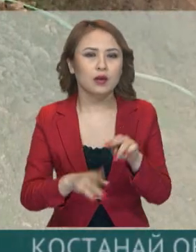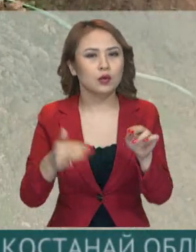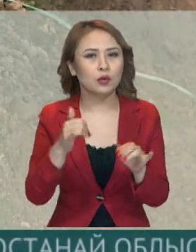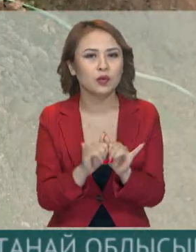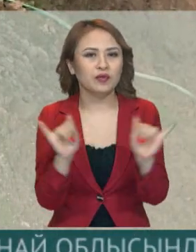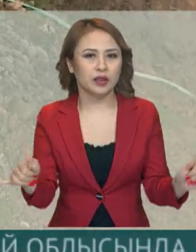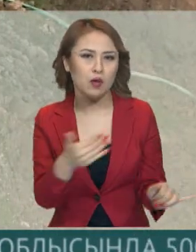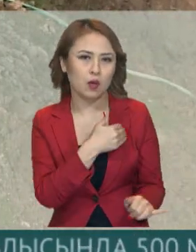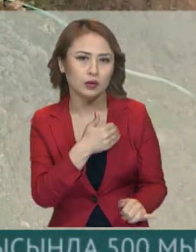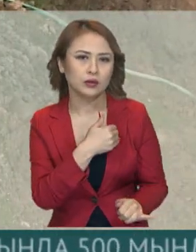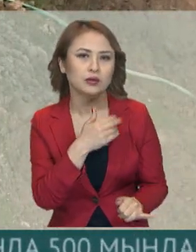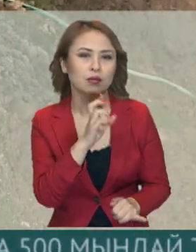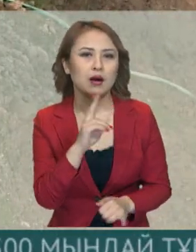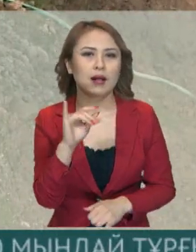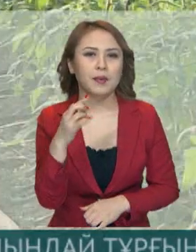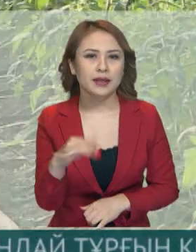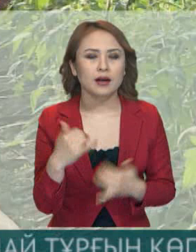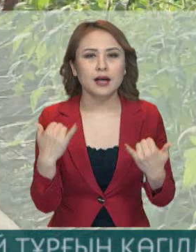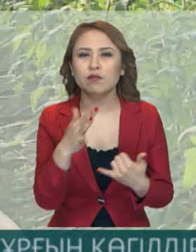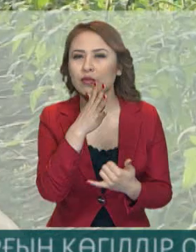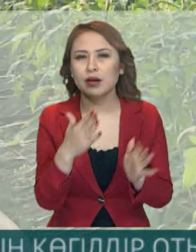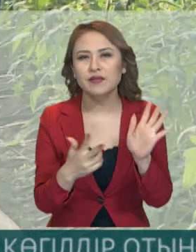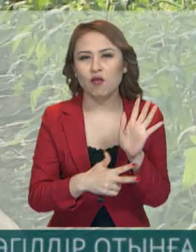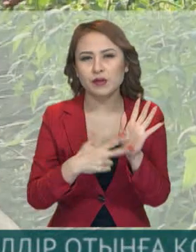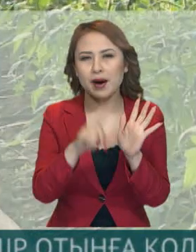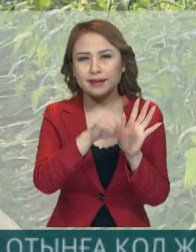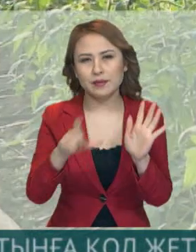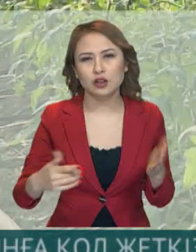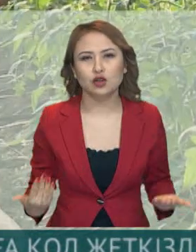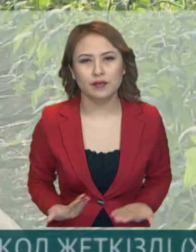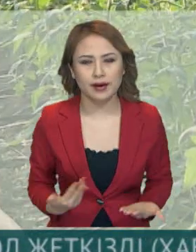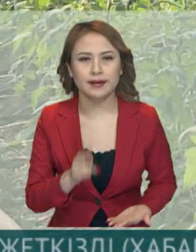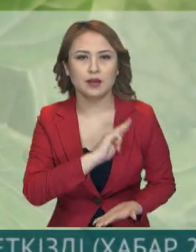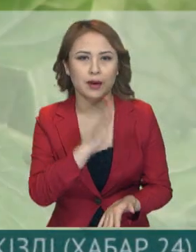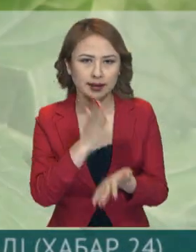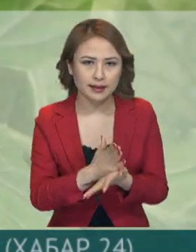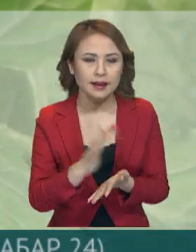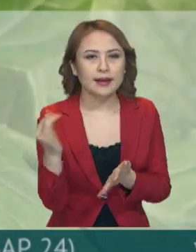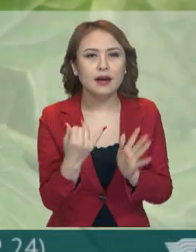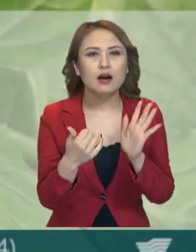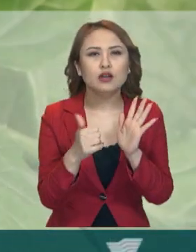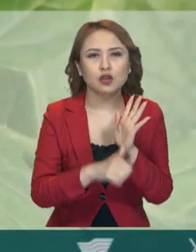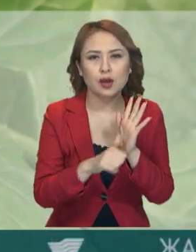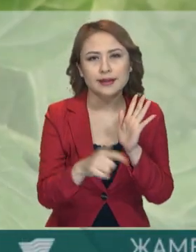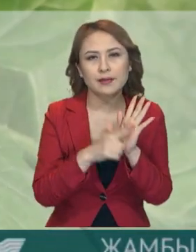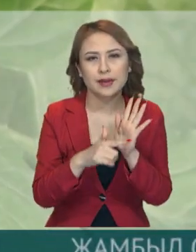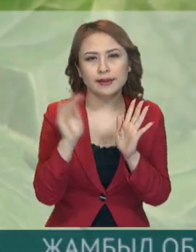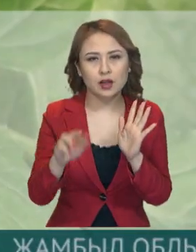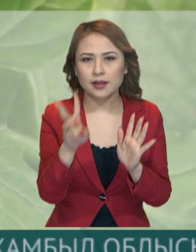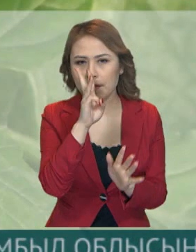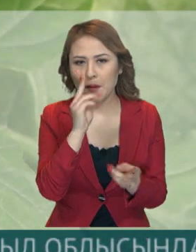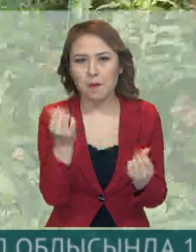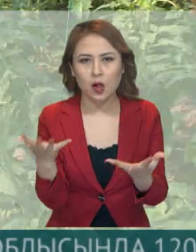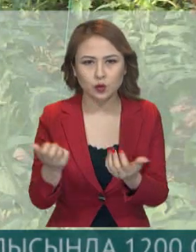дейді шаруашылық агрономы Бауыржан Қалыбай. Қазір мұнда 80 адам тұрақты еңбек етеді, айына 67 мың теңгеге дейін жалақы